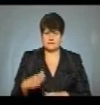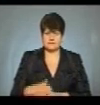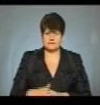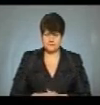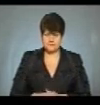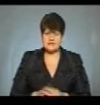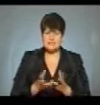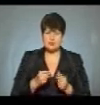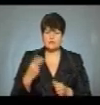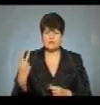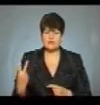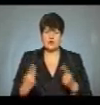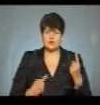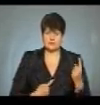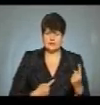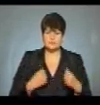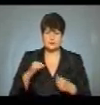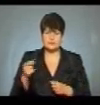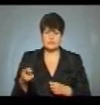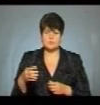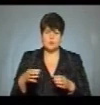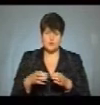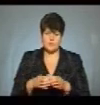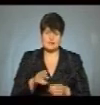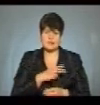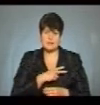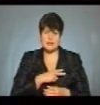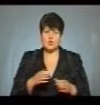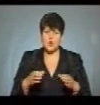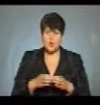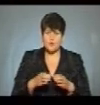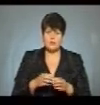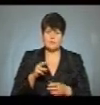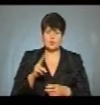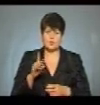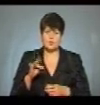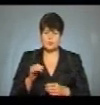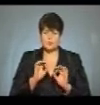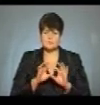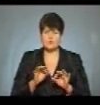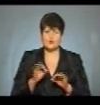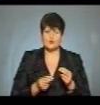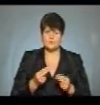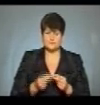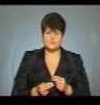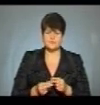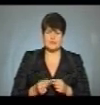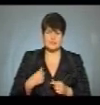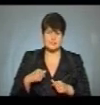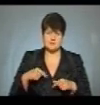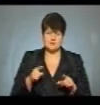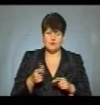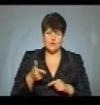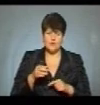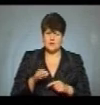Із рахунком 2-1 перемогла тернопільська команда. Капітан команди Микола Крупа розповів про гру. Я забив гол, але там